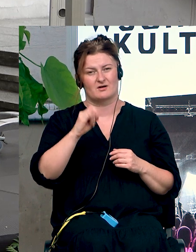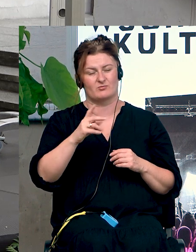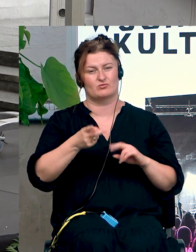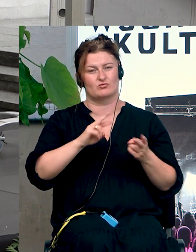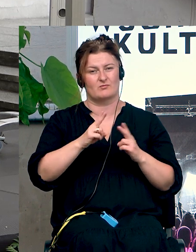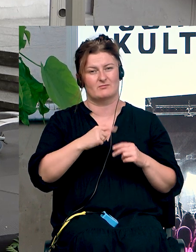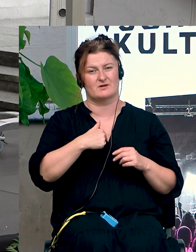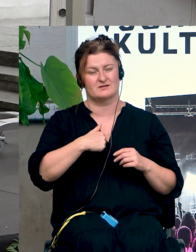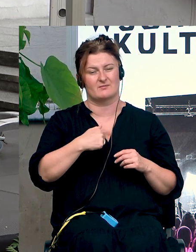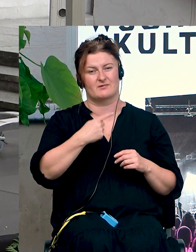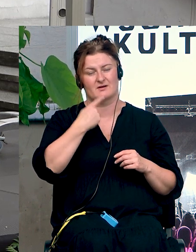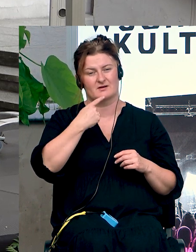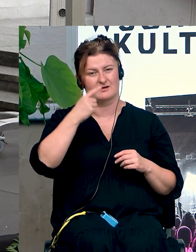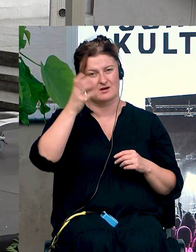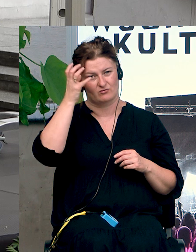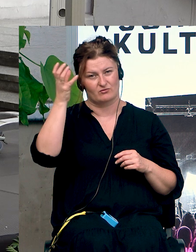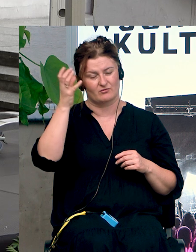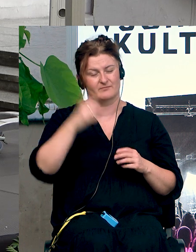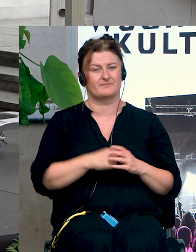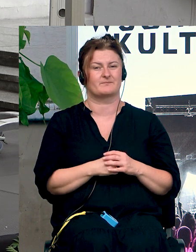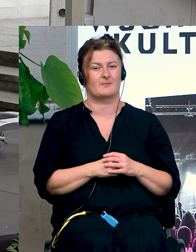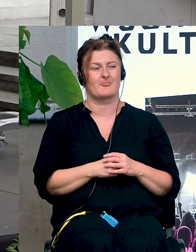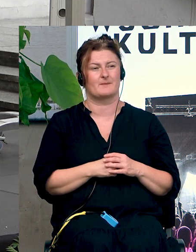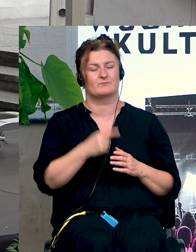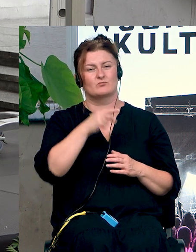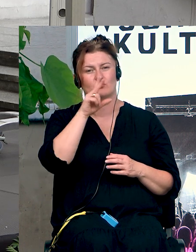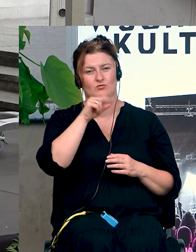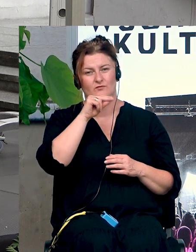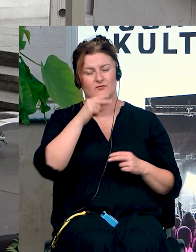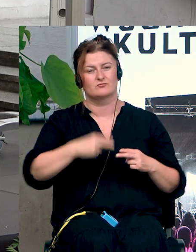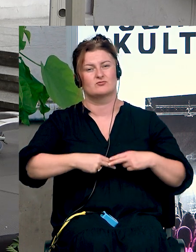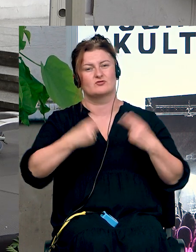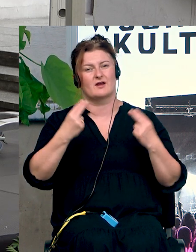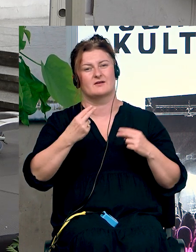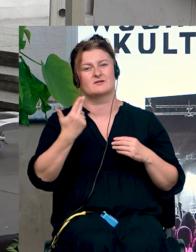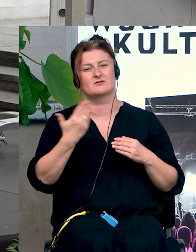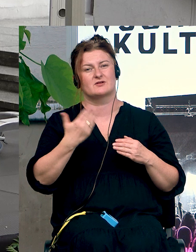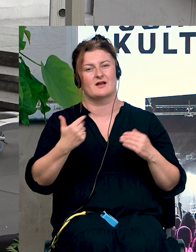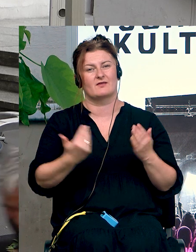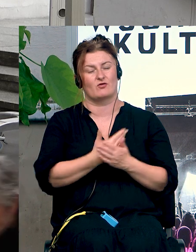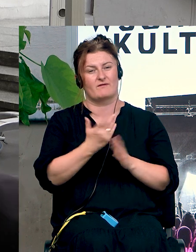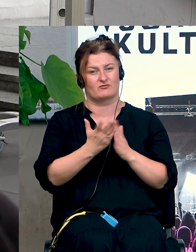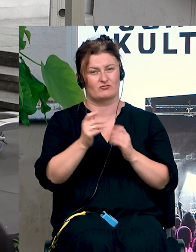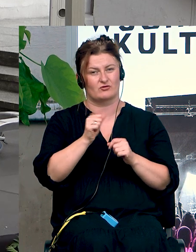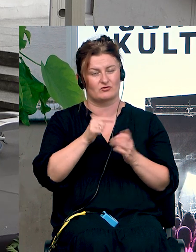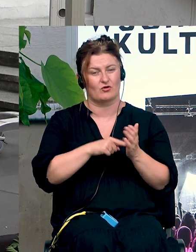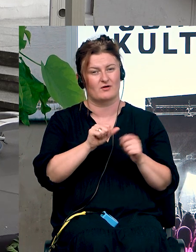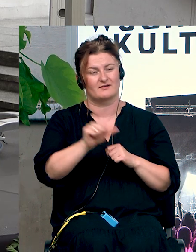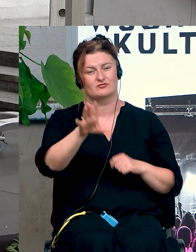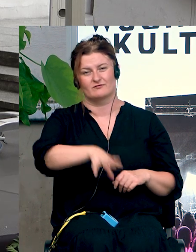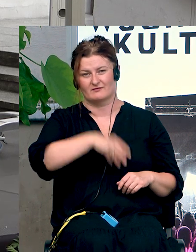tłumaczonych przeze mnie autorów, może Andrzej Jobka, mówił, że dzień, w którym ukazuje się nowa książka, jest